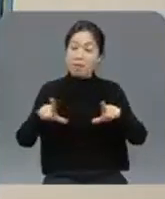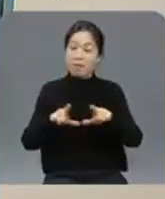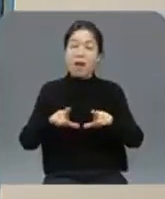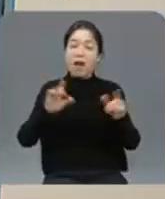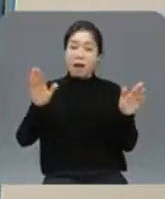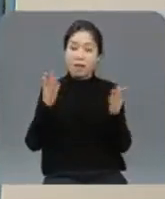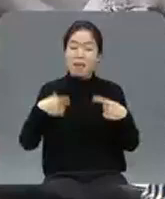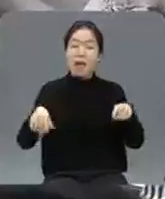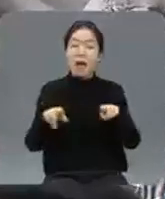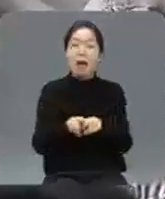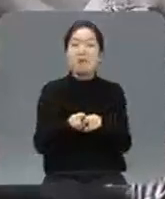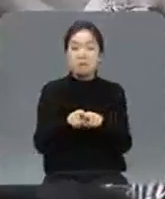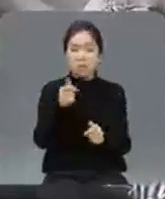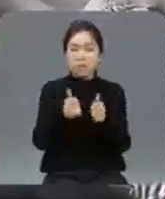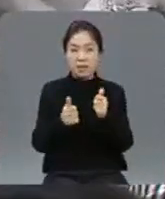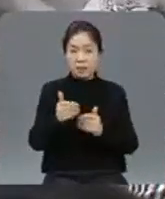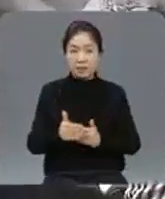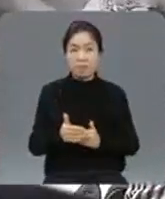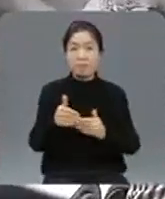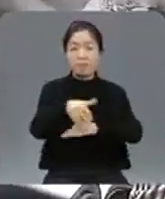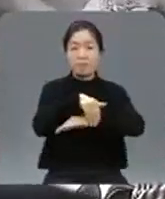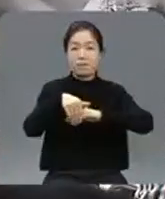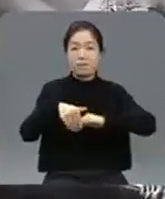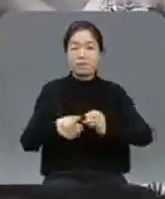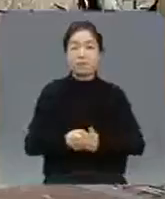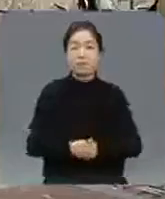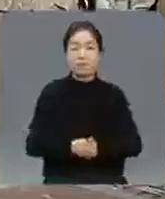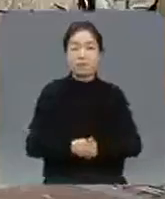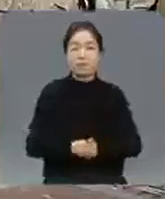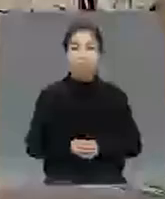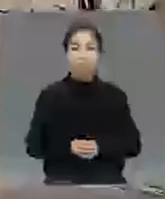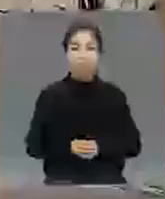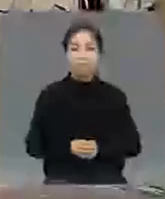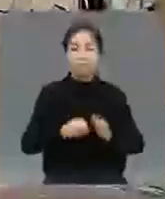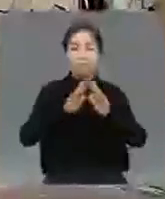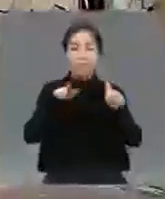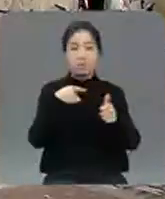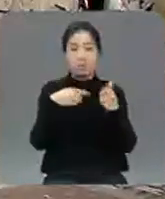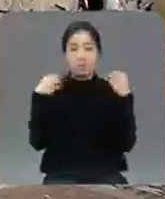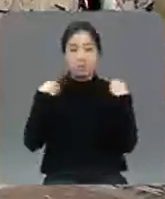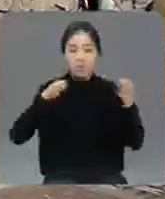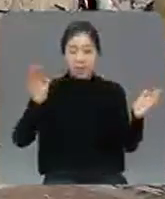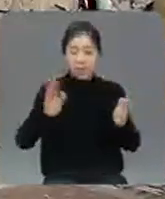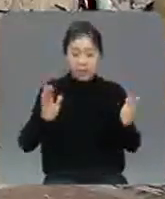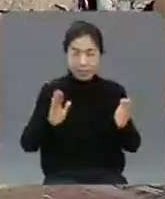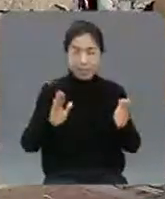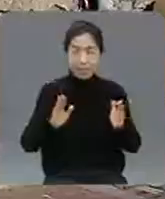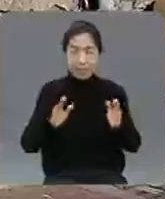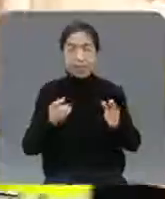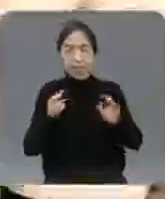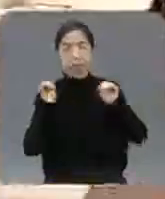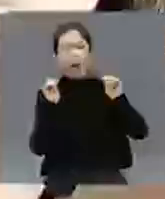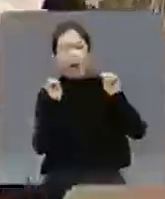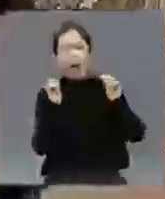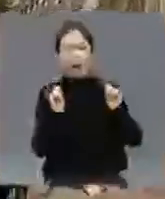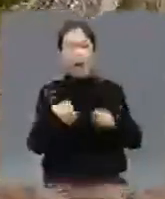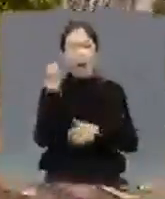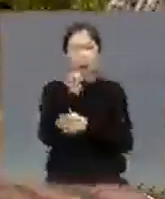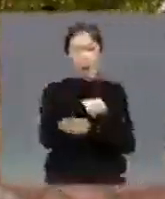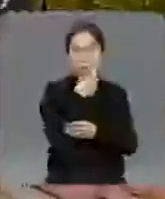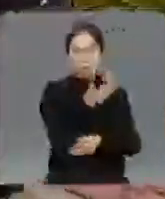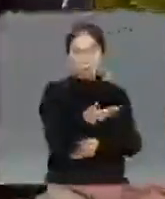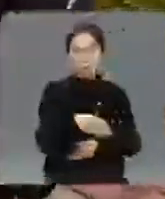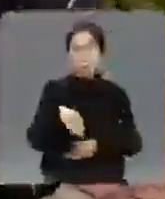함께 같은 고사장에서 시험을 보게 됩니다 전남교육청은 학생들의 단체 응원을 허용했고 광주는